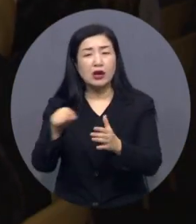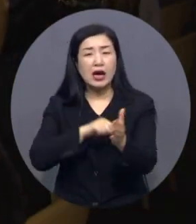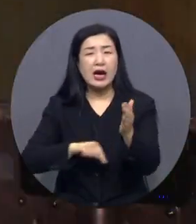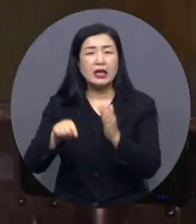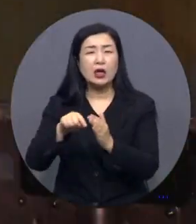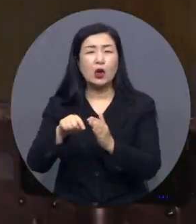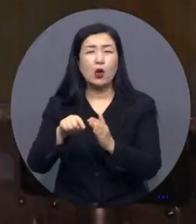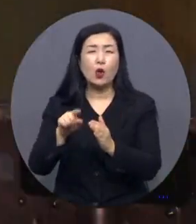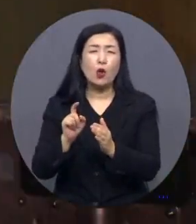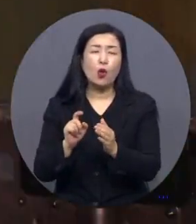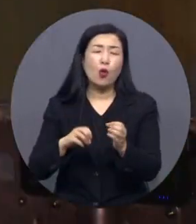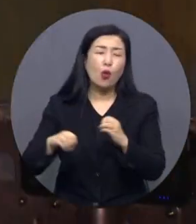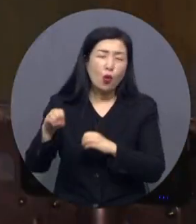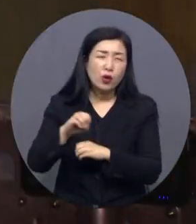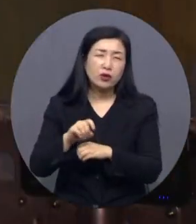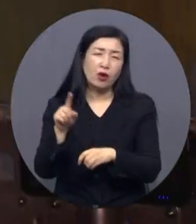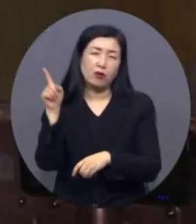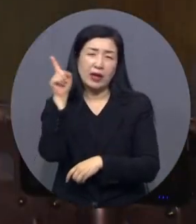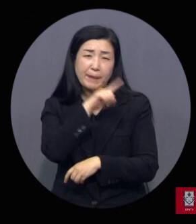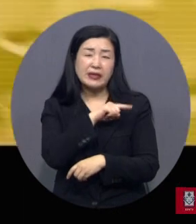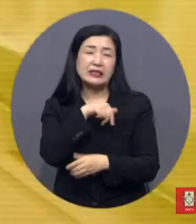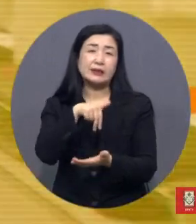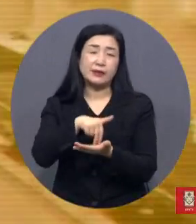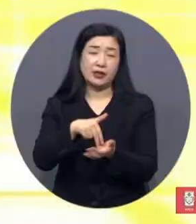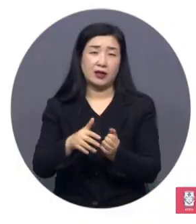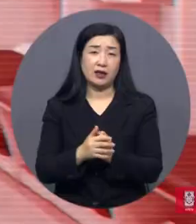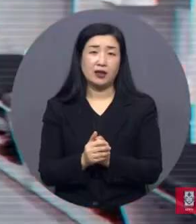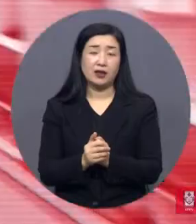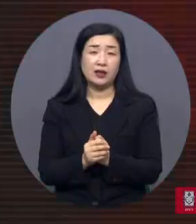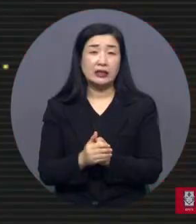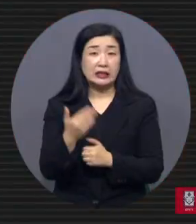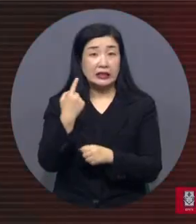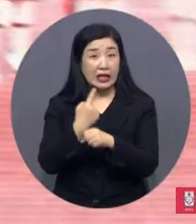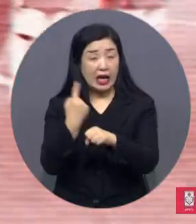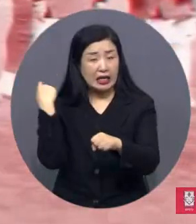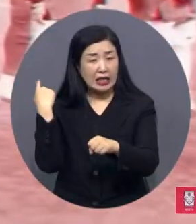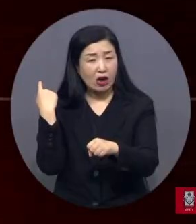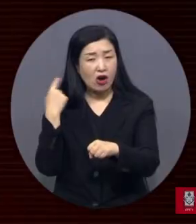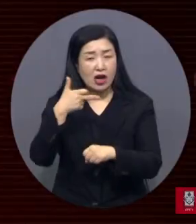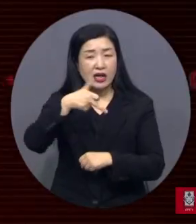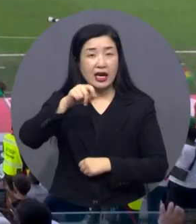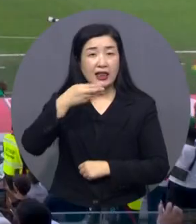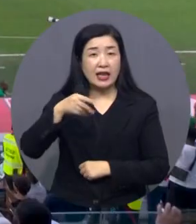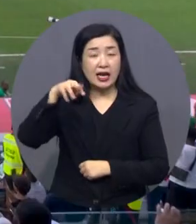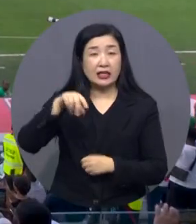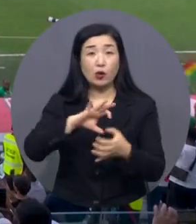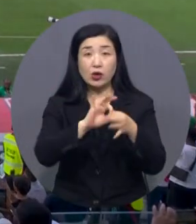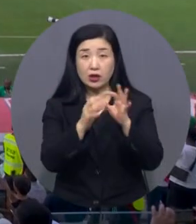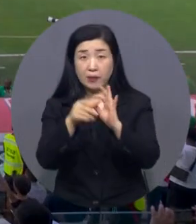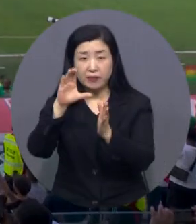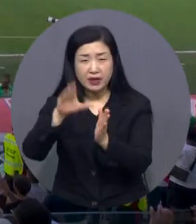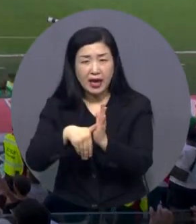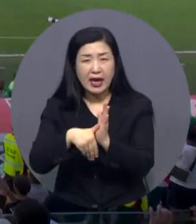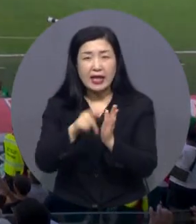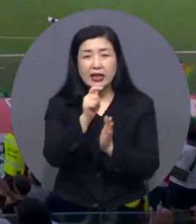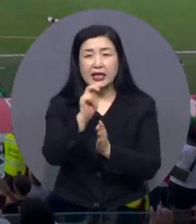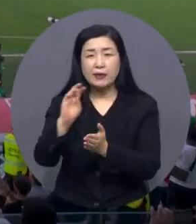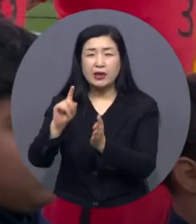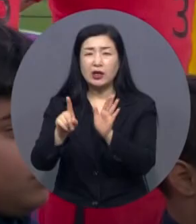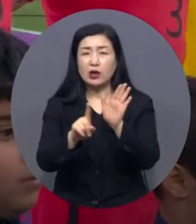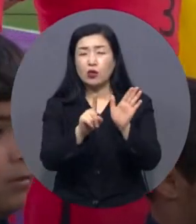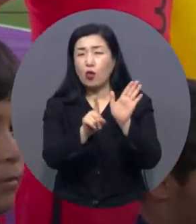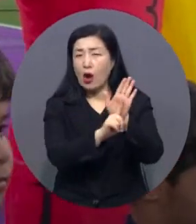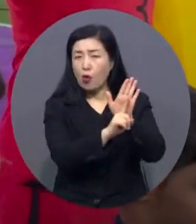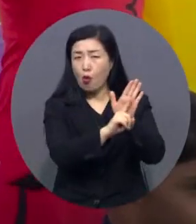오히려 더 나빠지는 것도 짚어볼 대목입니다. 지난해 카타르 월드컵 기간 MBC TV 방송이 올린 광고